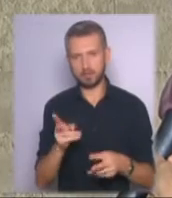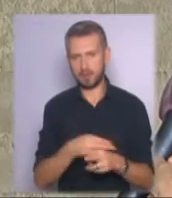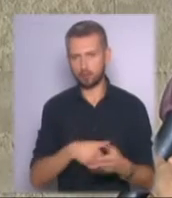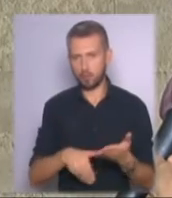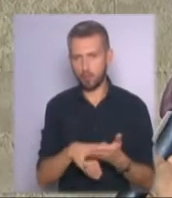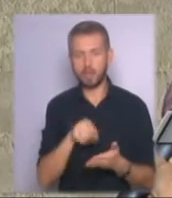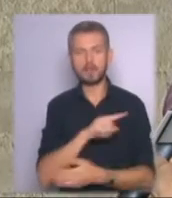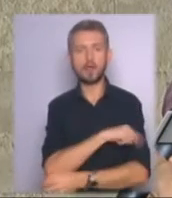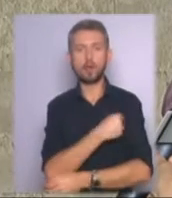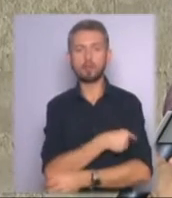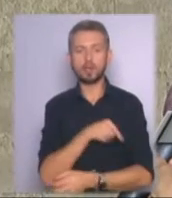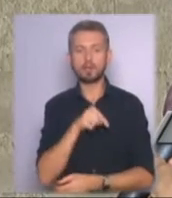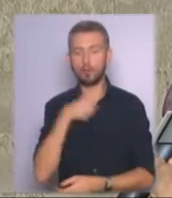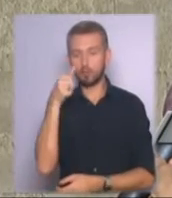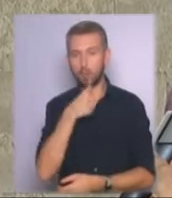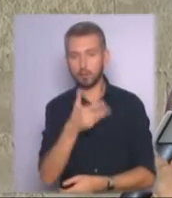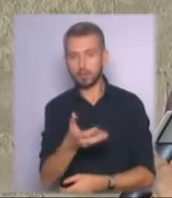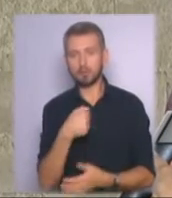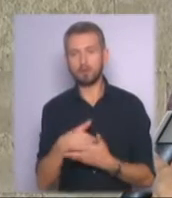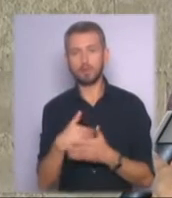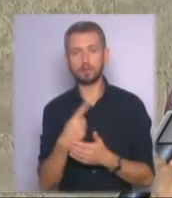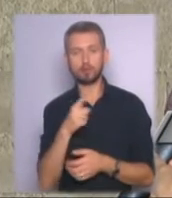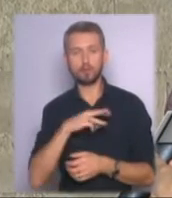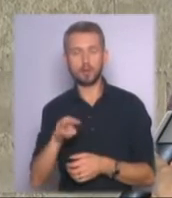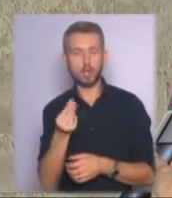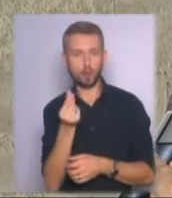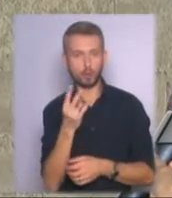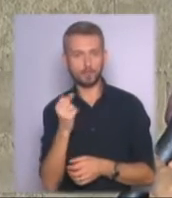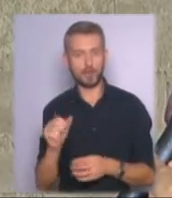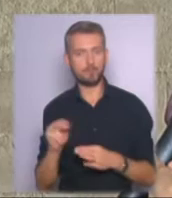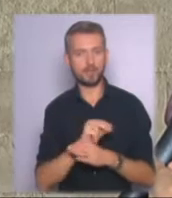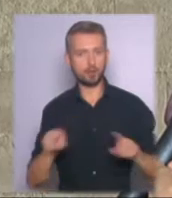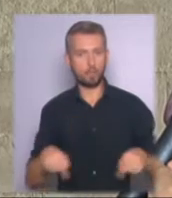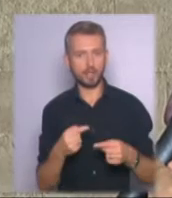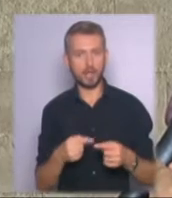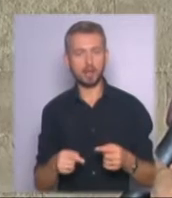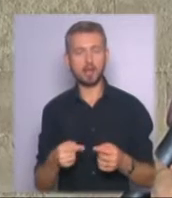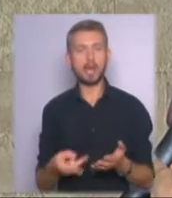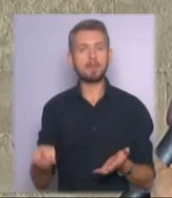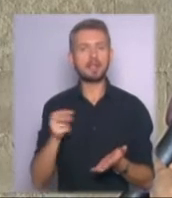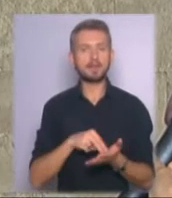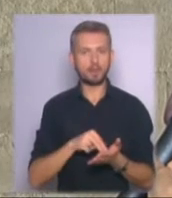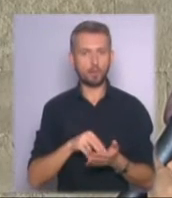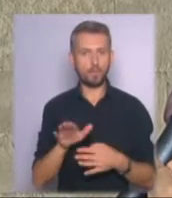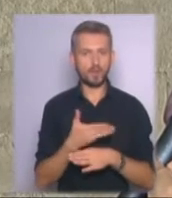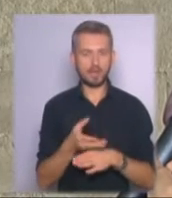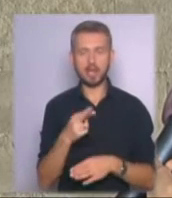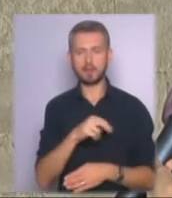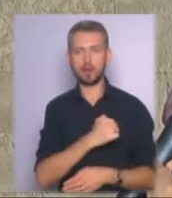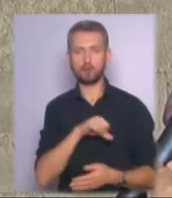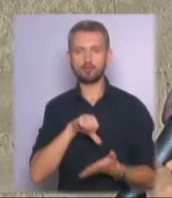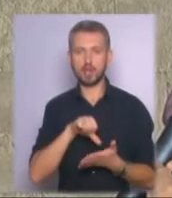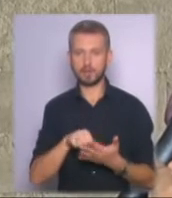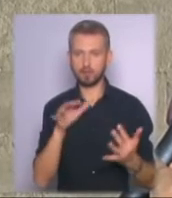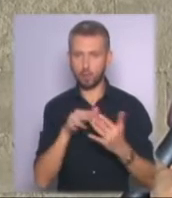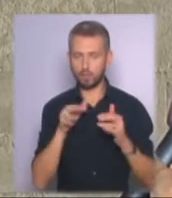отримав близько 1 мільйона взагалі коштів на відновлення реабілітаційного відділення для учасників бойових